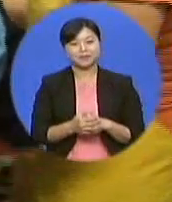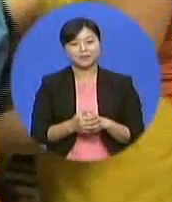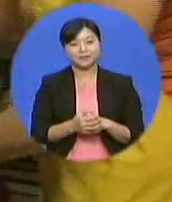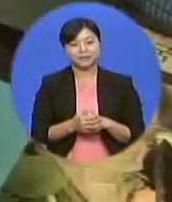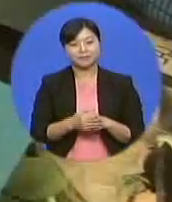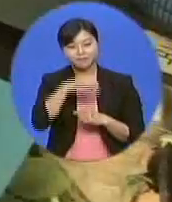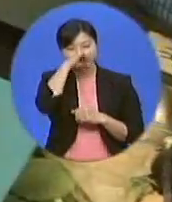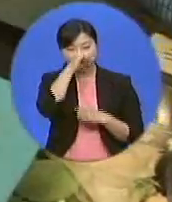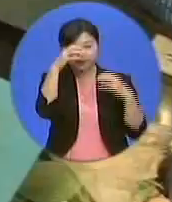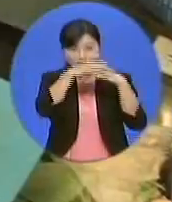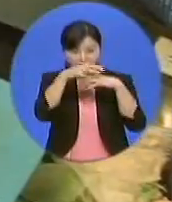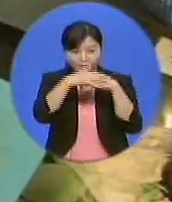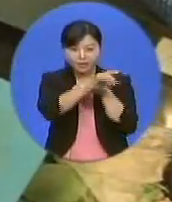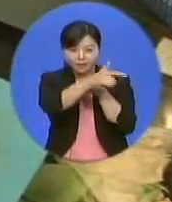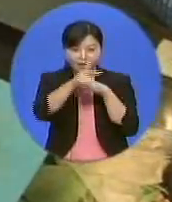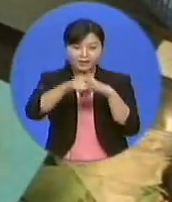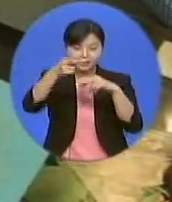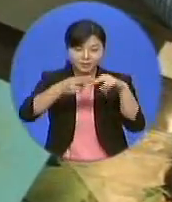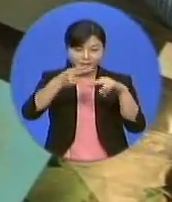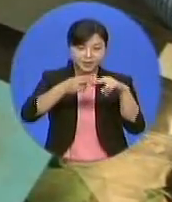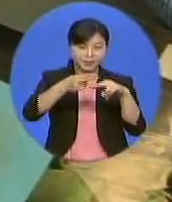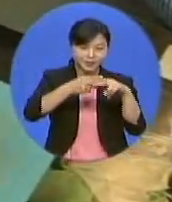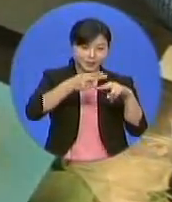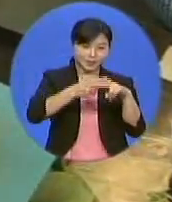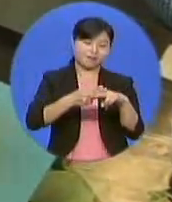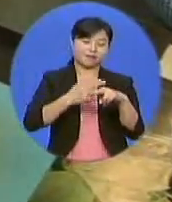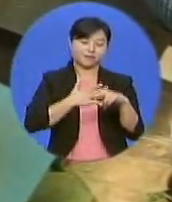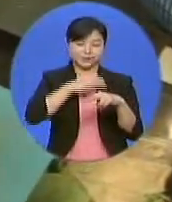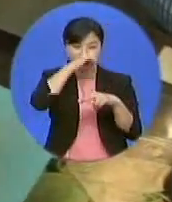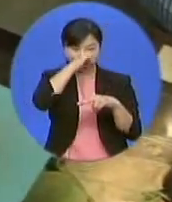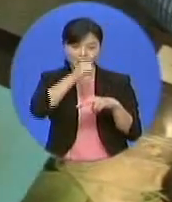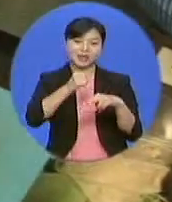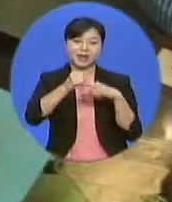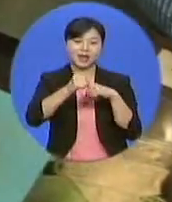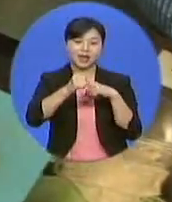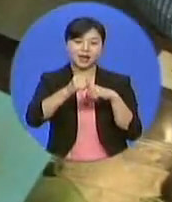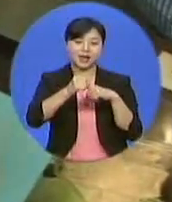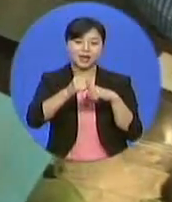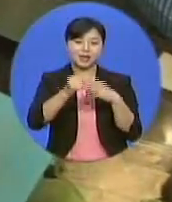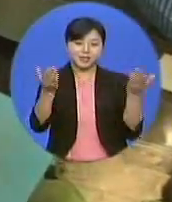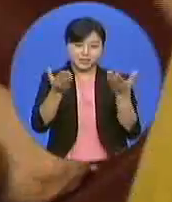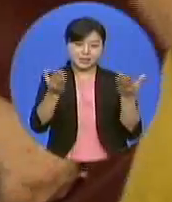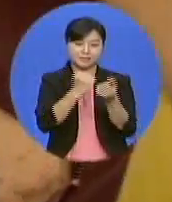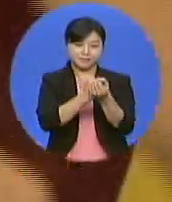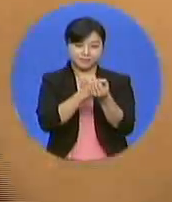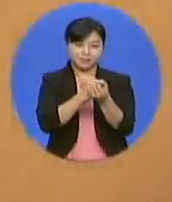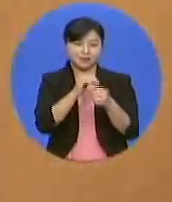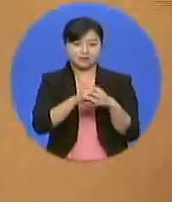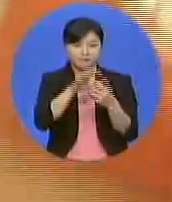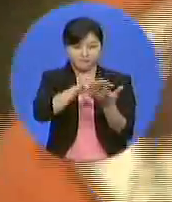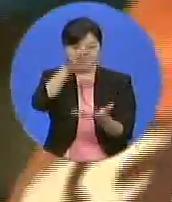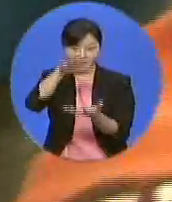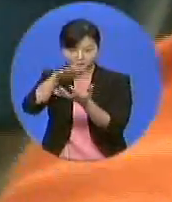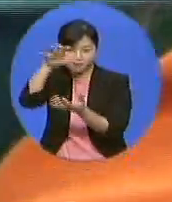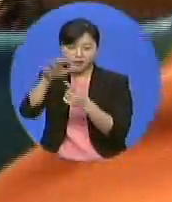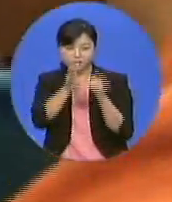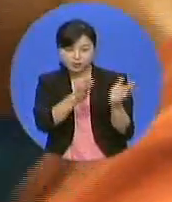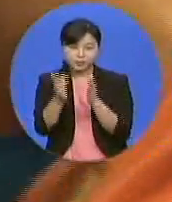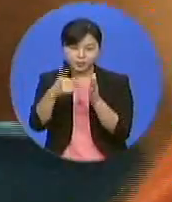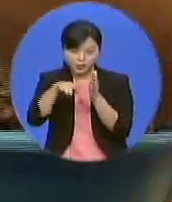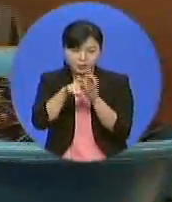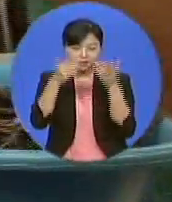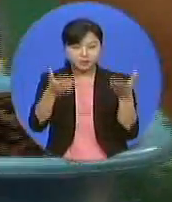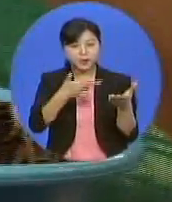싱싱한 재료로 기분 좋게 요리를 시작하는 봉사자들. 많은 양을 준비하기 위해 쉬지 않고 분주하게 몸을